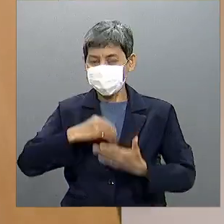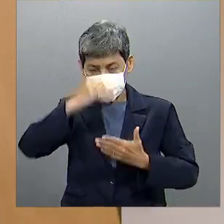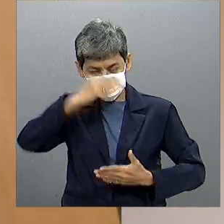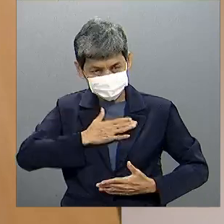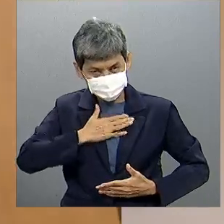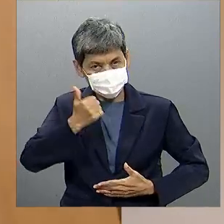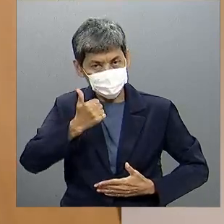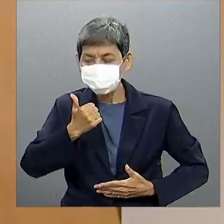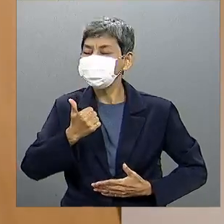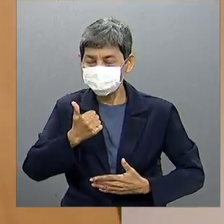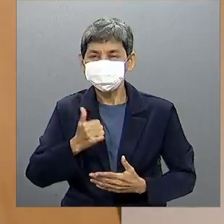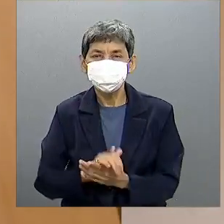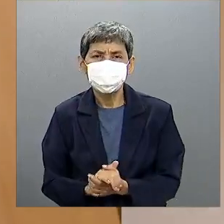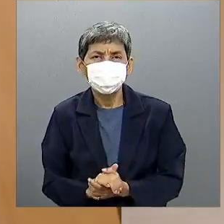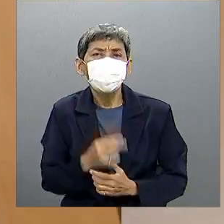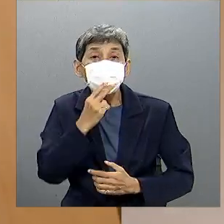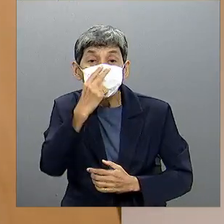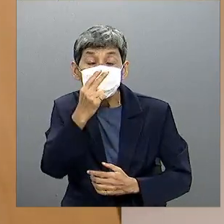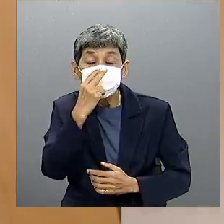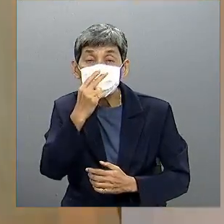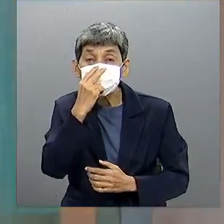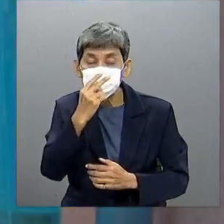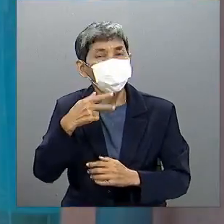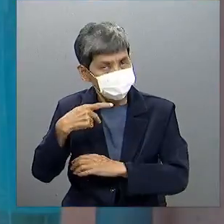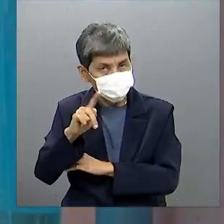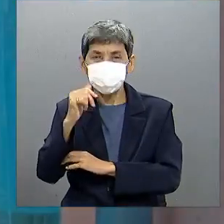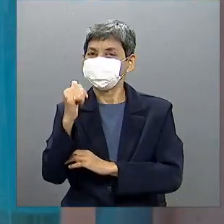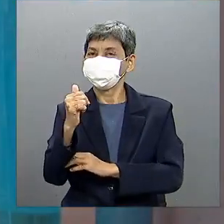ใครอันนี้ก็ถือว่าเป็นประโยชน์มากๆเลยค่ะ